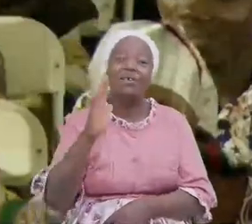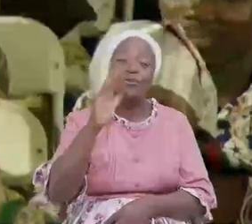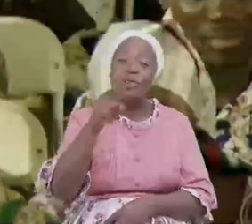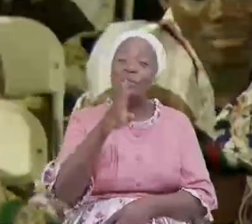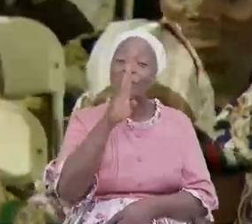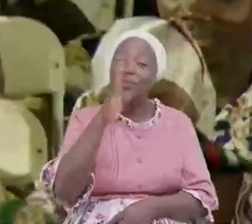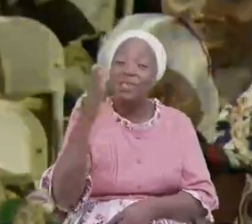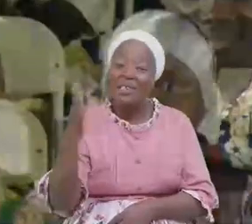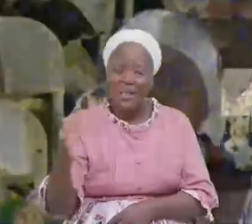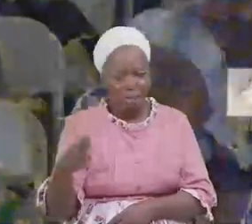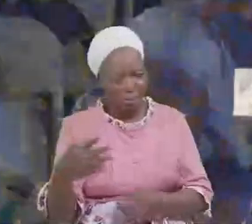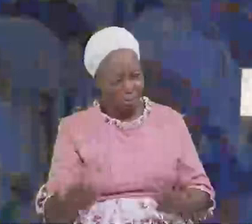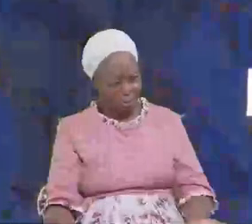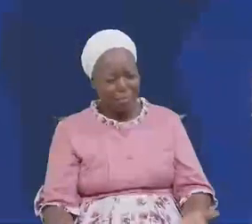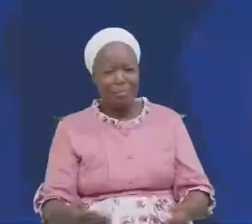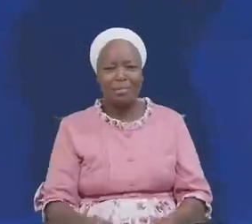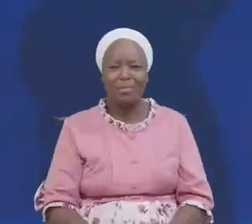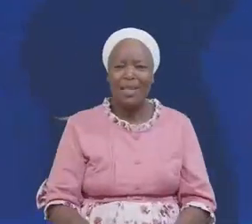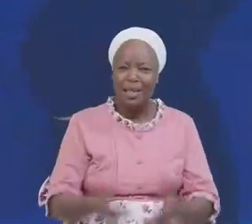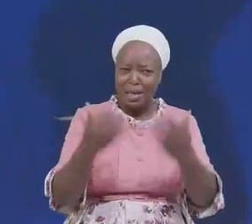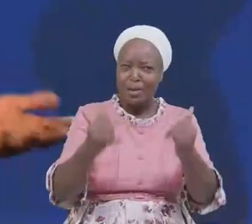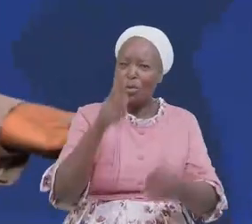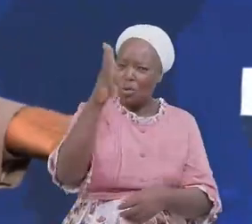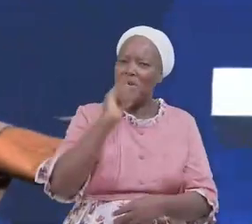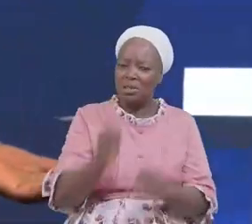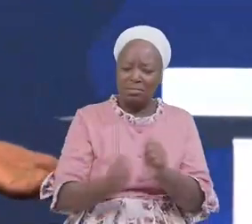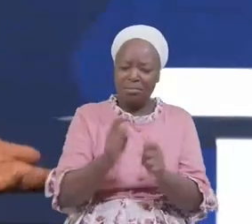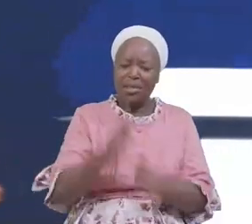nous, plus élevé que nous.